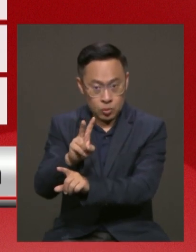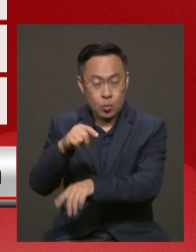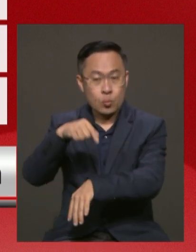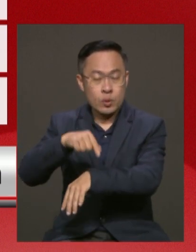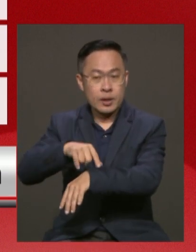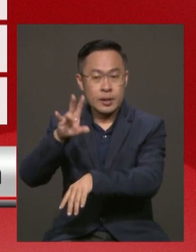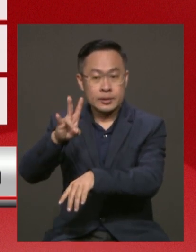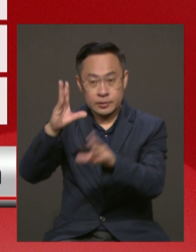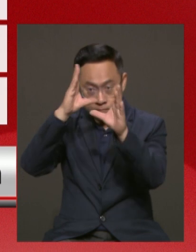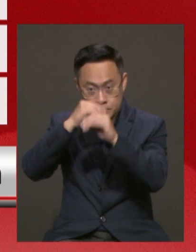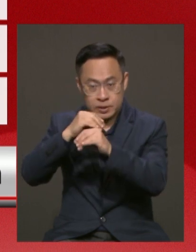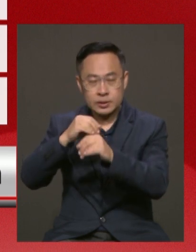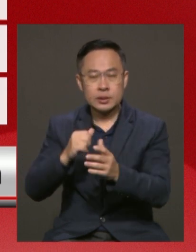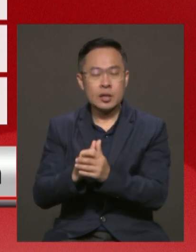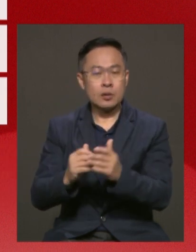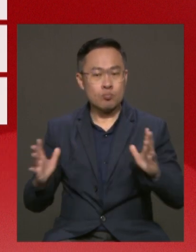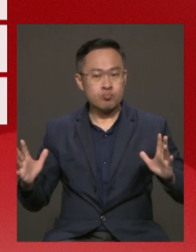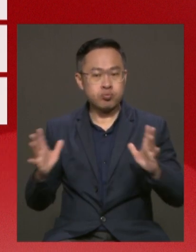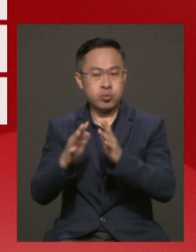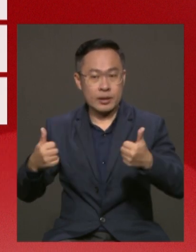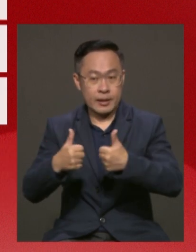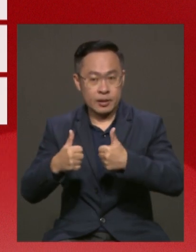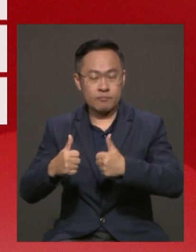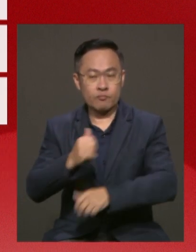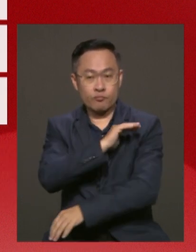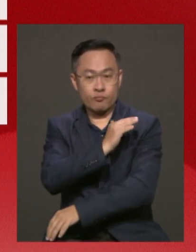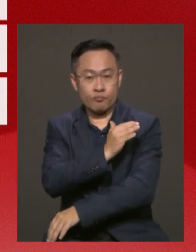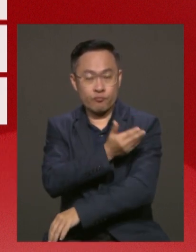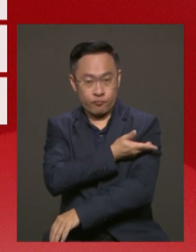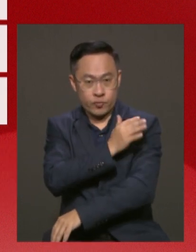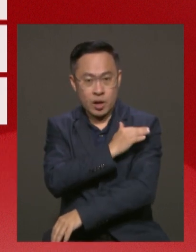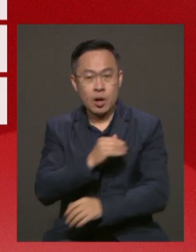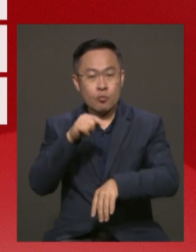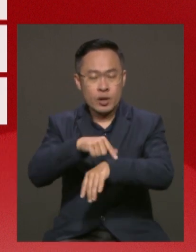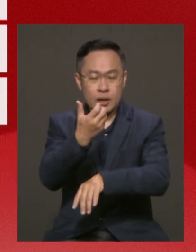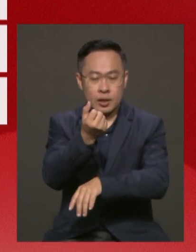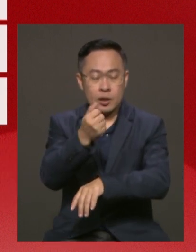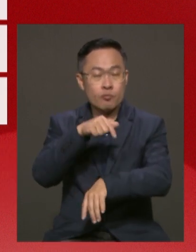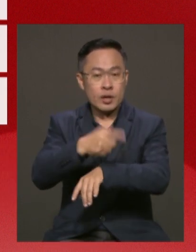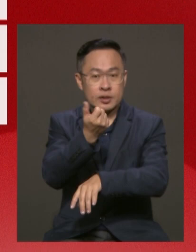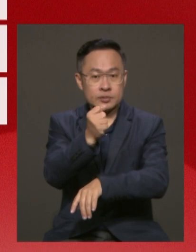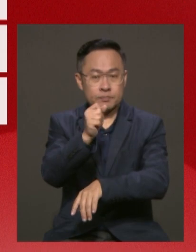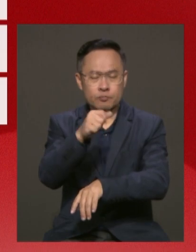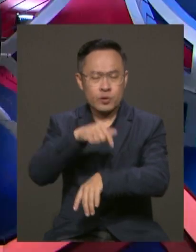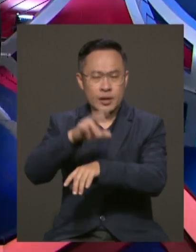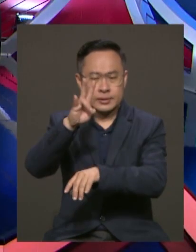นาฬิกานะคะ ครับ นี่ก็เป็นโปรแกรมที่ 19นาฬิกา30นาทีเน า ะ ใช่ค่ะ19นาฬิกา30